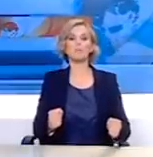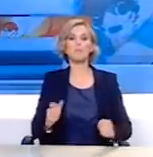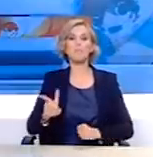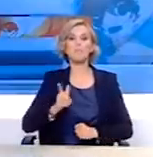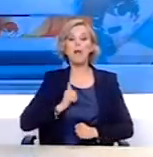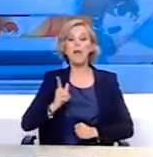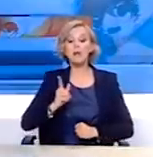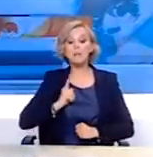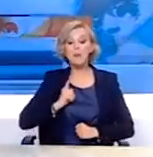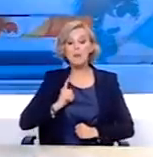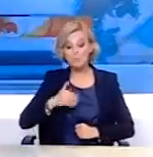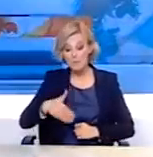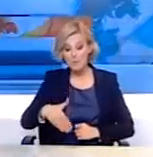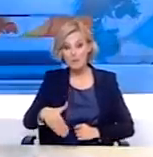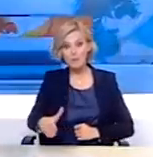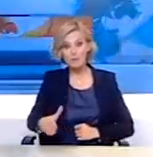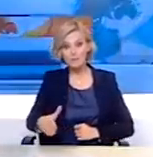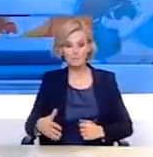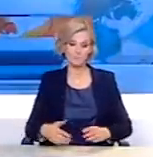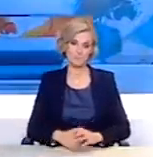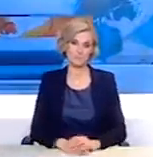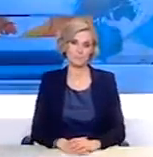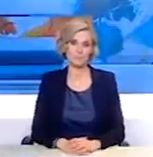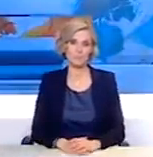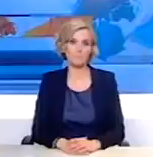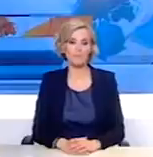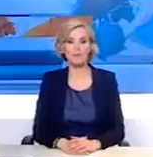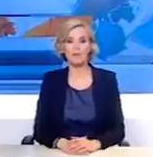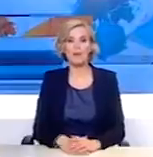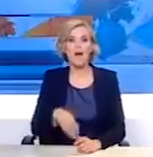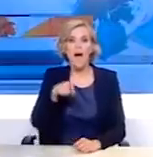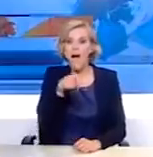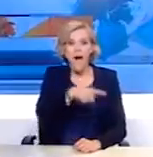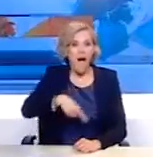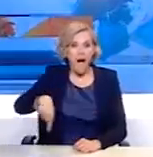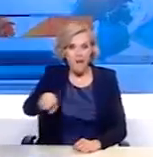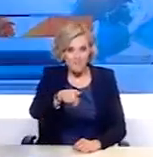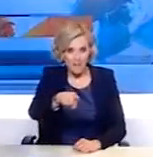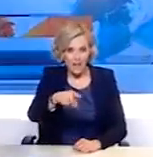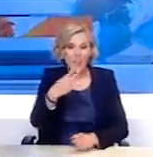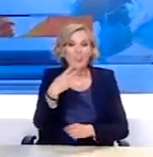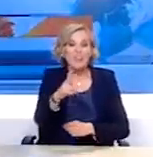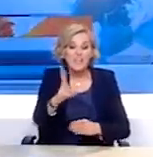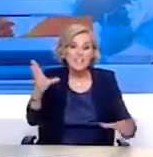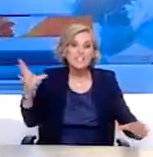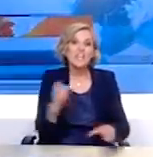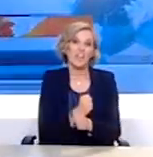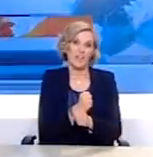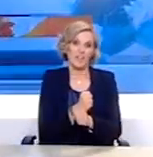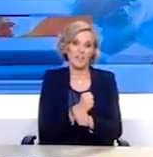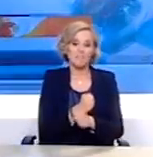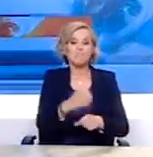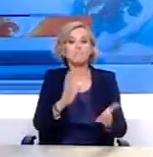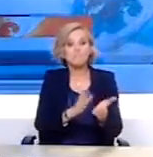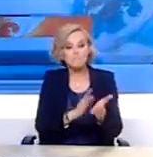αναμενόμενης για αυτή την περίοδο του έτους. Αυτή είναι η δικιά σας και η δικιά μας και όλων μας η νίκη.